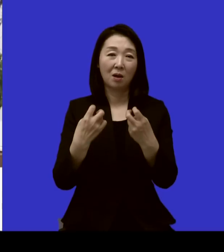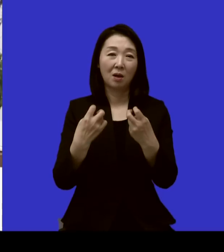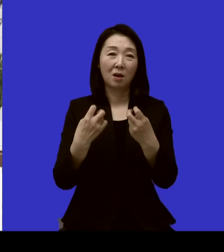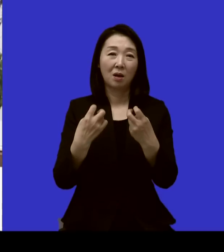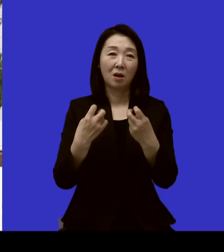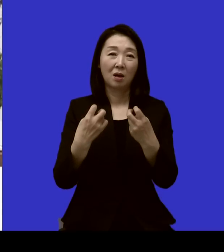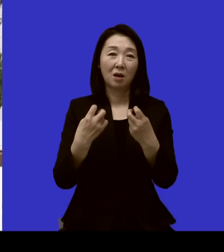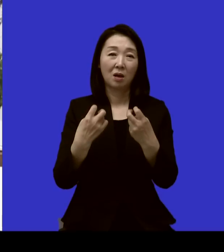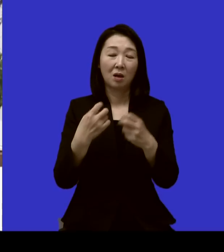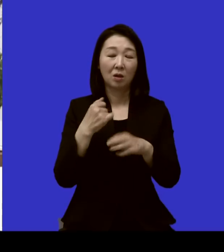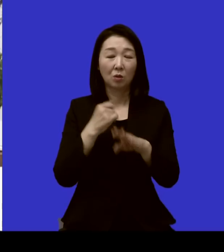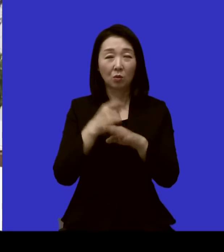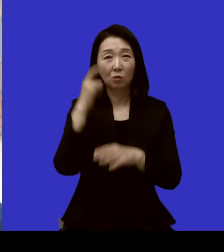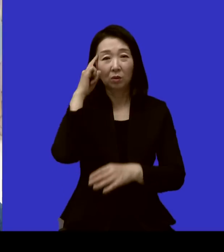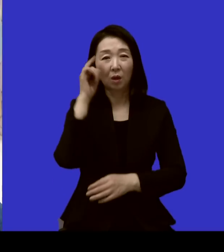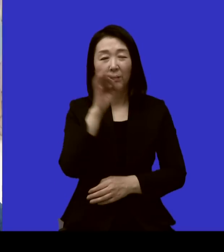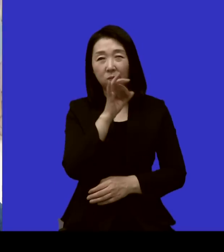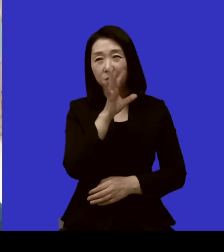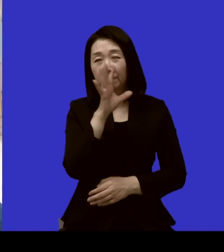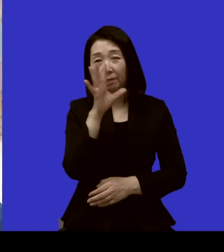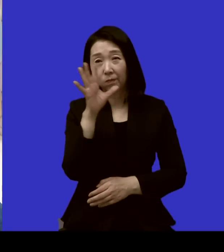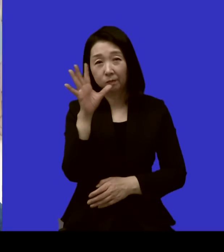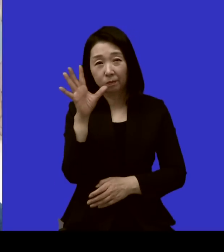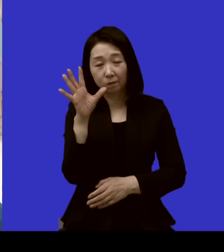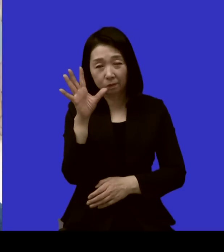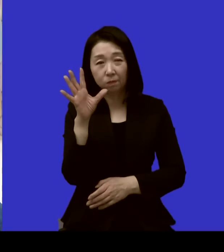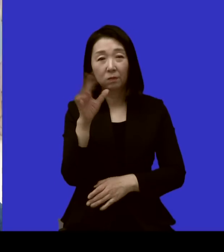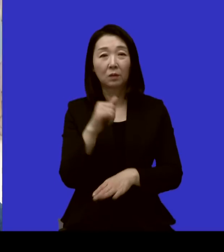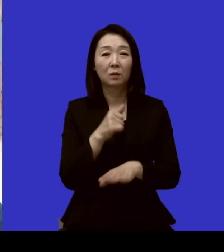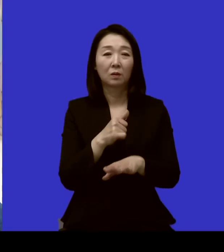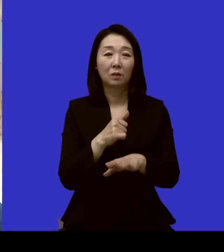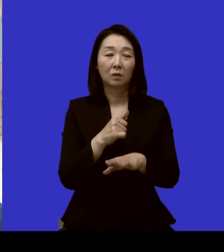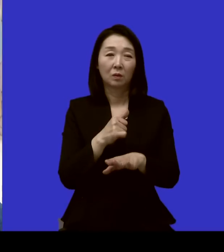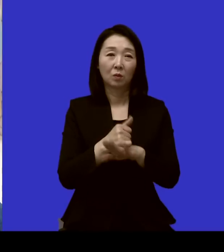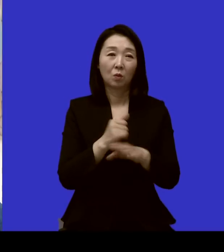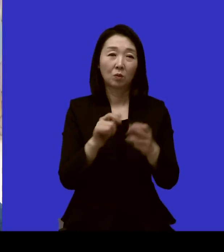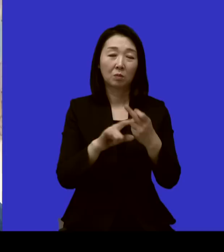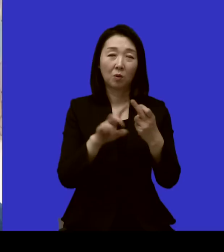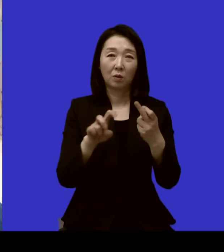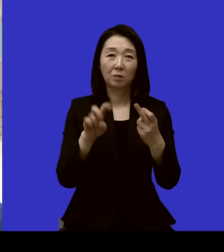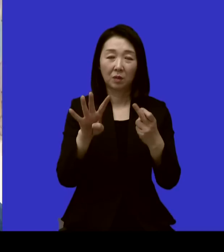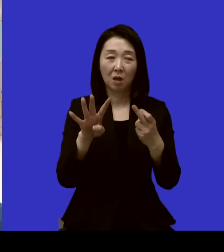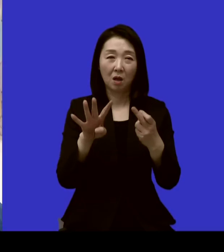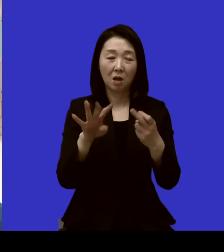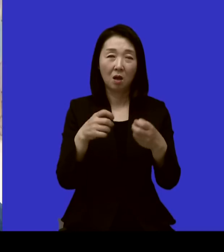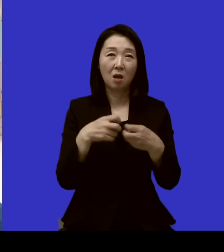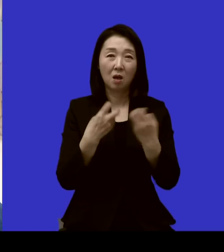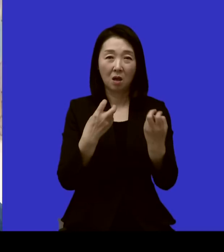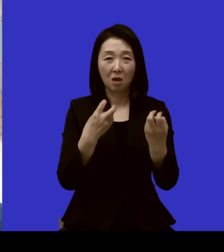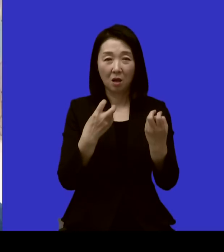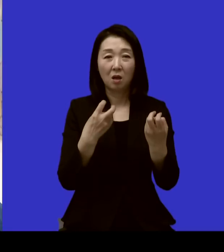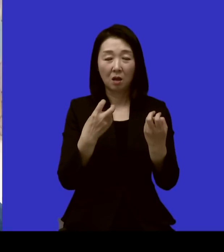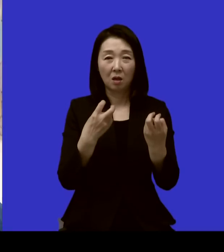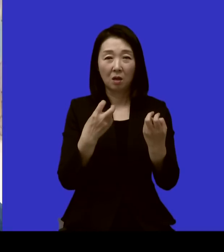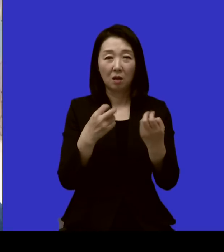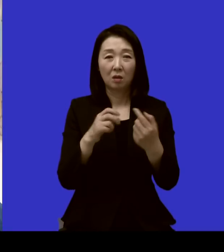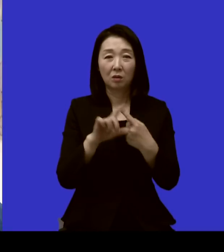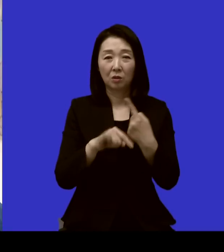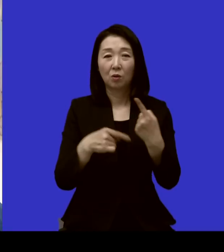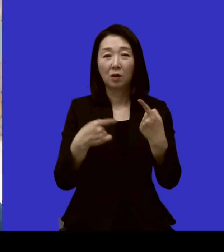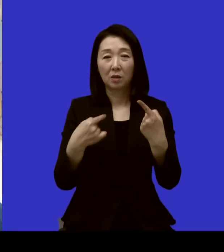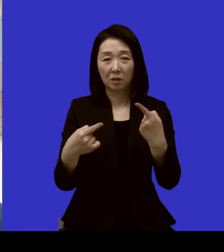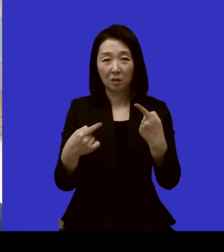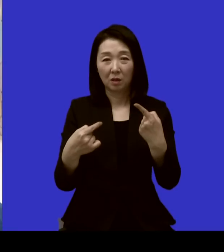이제 뇌사에 빠져서 12월 24일 날 교통사고가 크게 있었고 예. 뇌사 상태에 있었고 1월 1일 날 이제